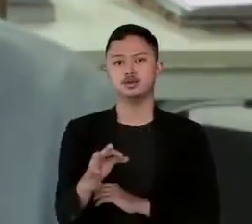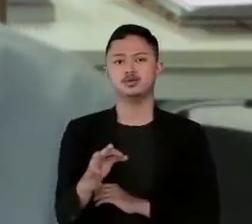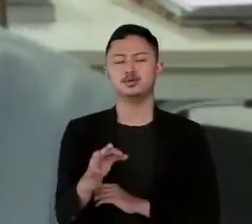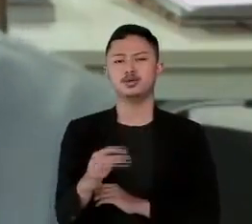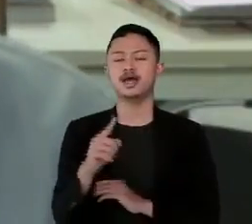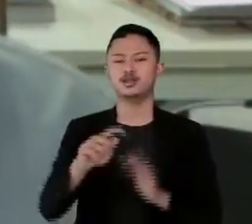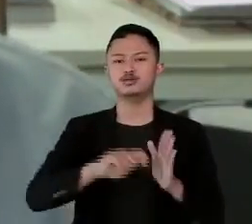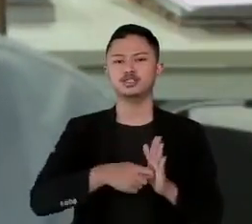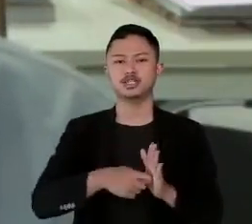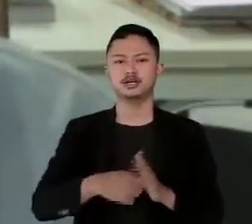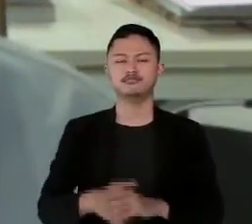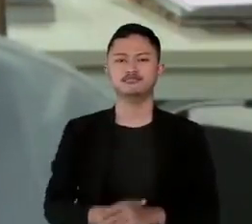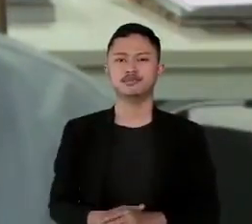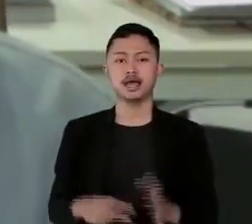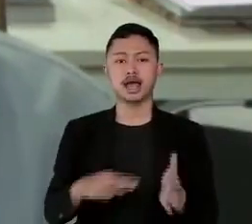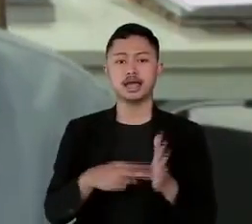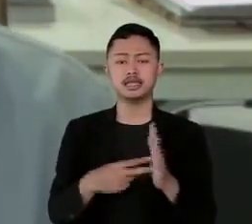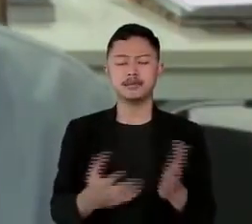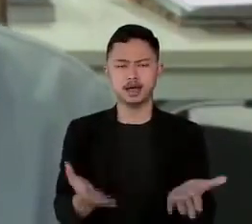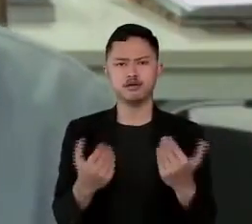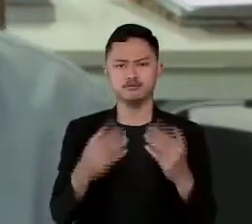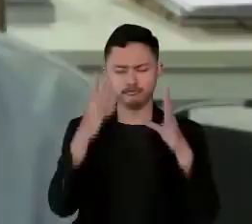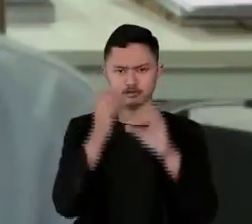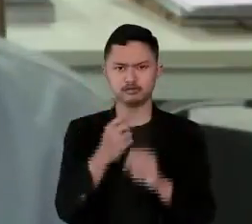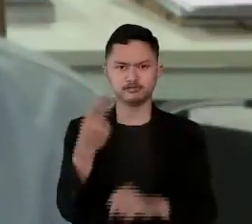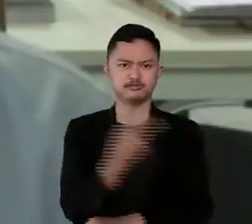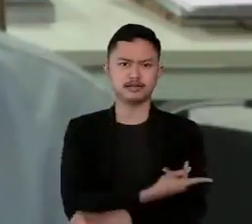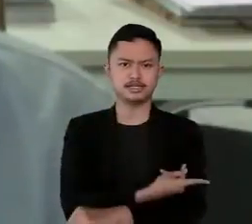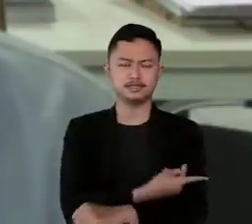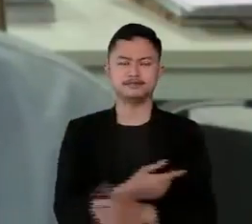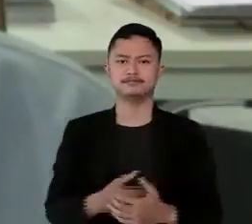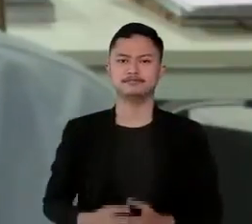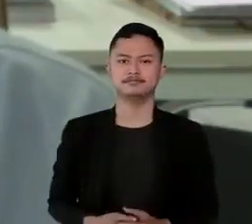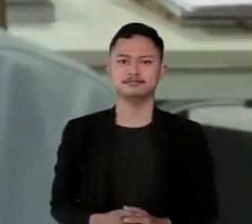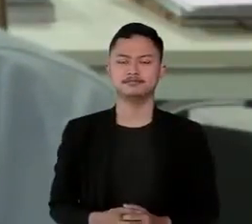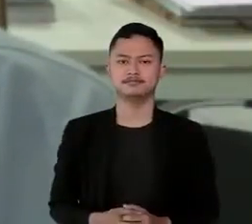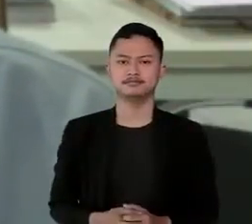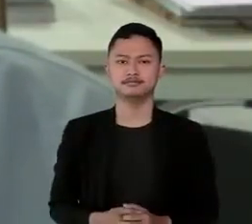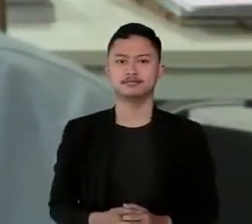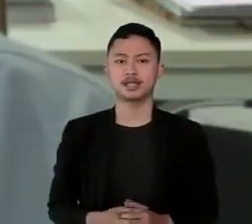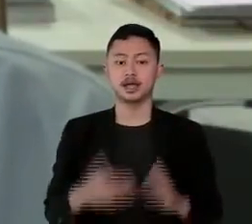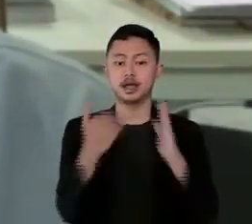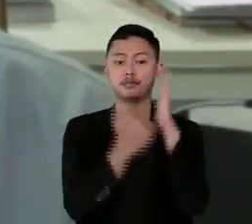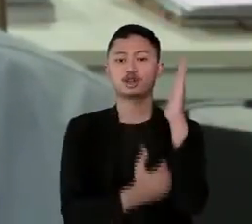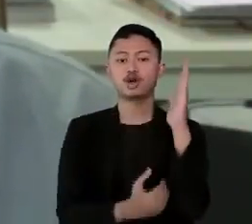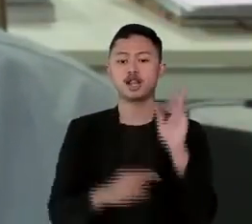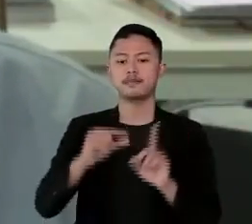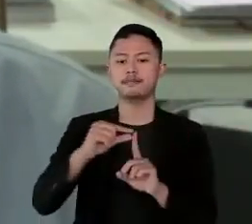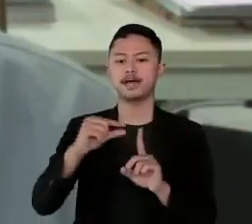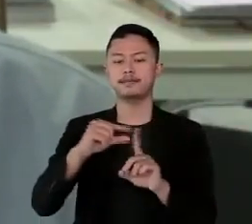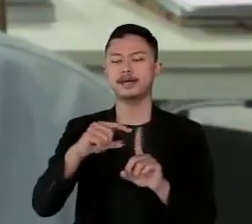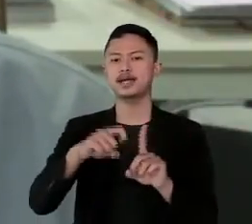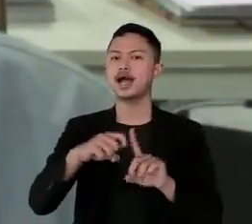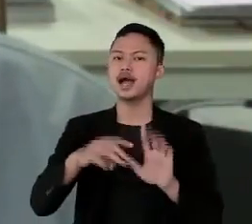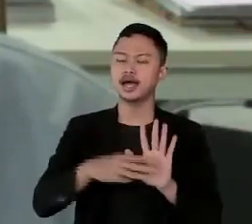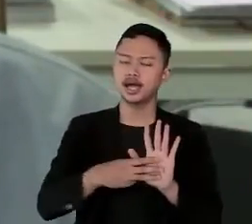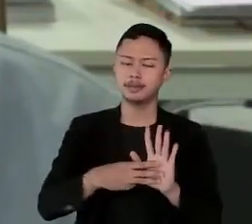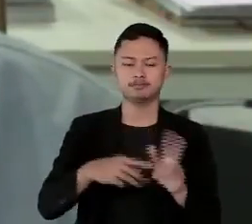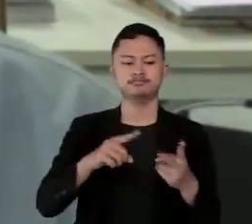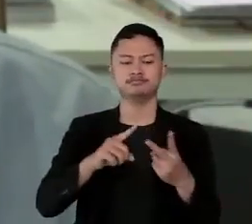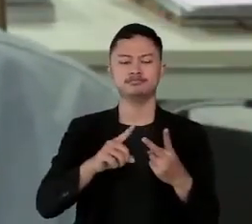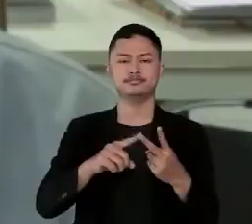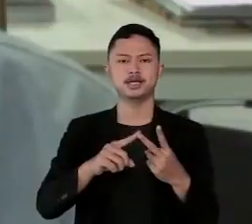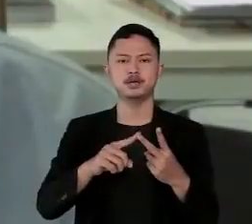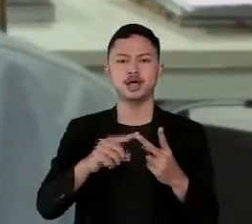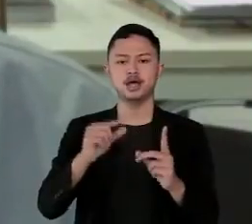itu kuncinya CK Mari tekan itu kemudian semua protokol-protokol PPKN Kemudian yang kedua